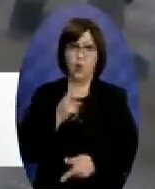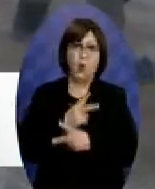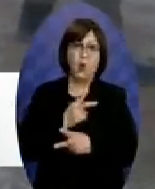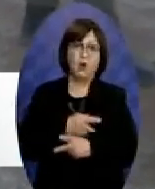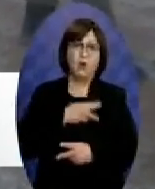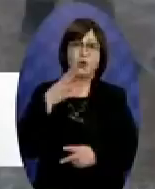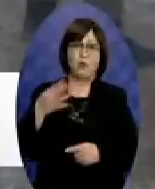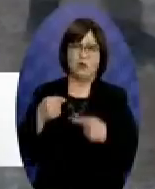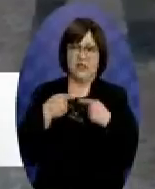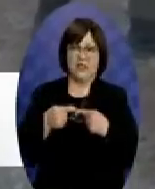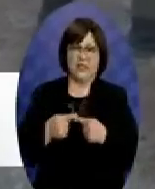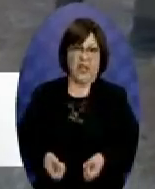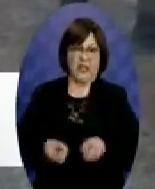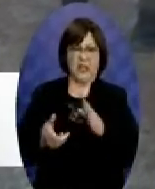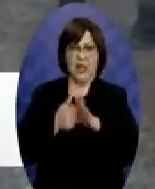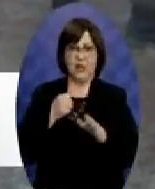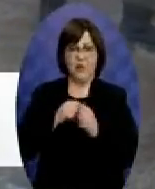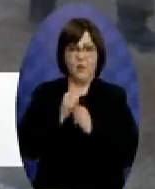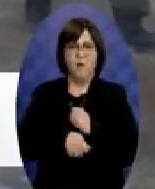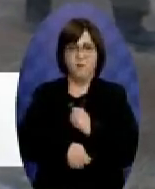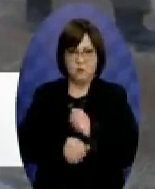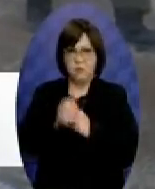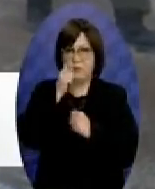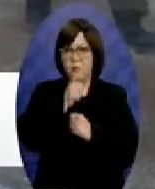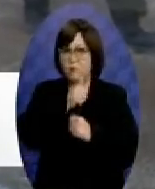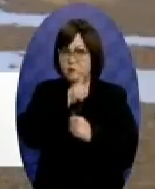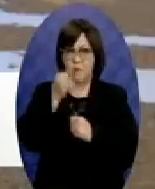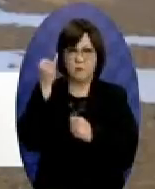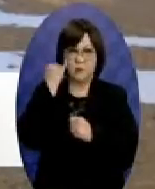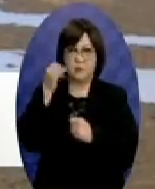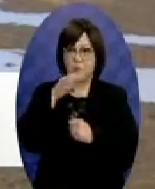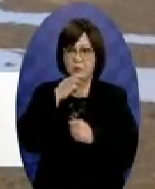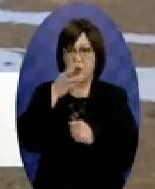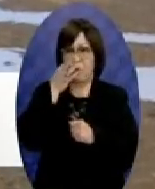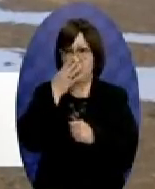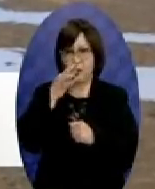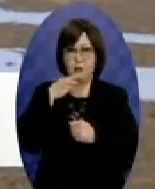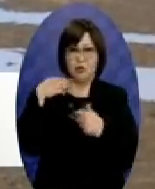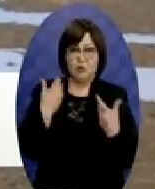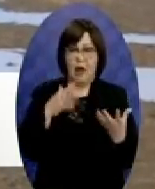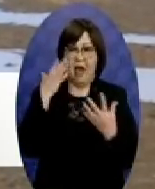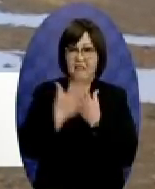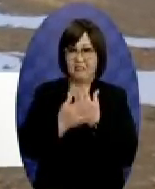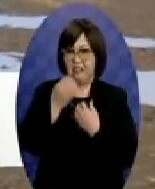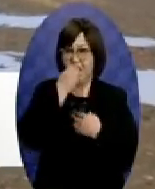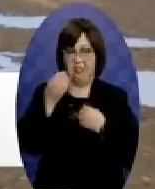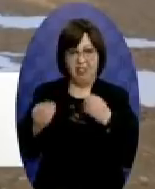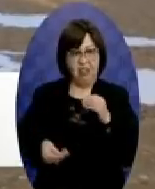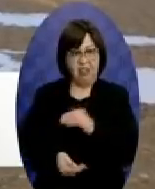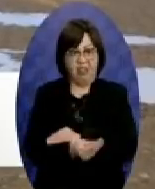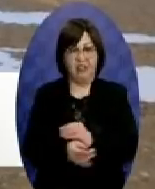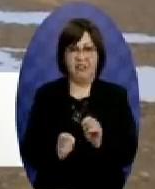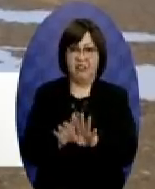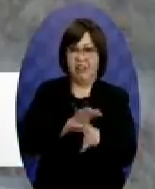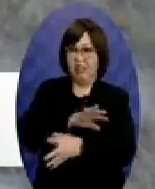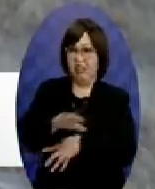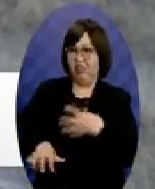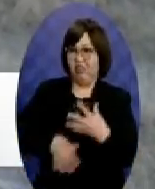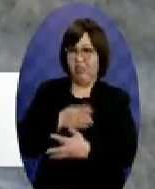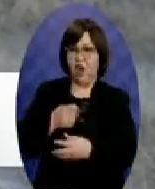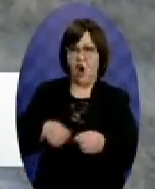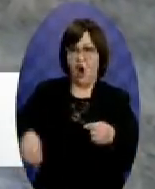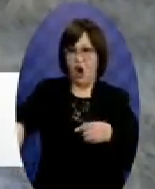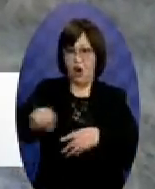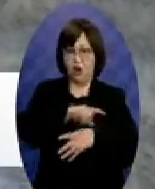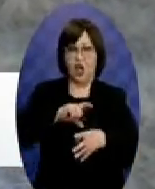тогтоомжуудыг зөрчсөн, датуураа нуун дарагдуулсан, худлаа мэдээлсэн, авилга хээл хахуулын хэрэгт орооцолцсон, мөн түүнчлэн хоорондоо тусгай